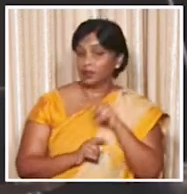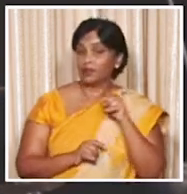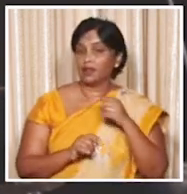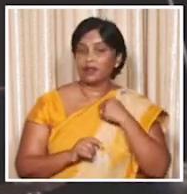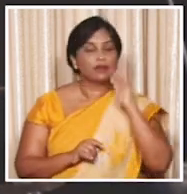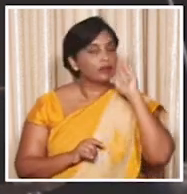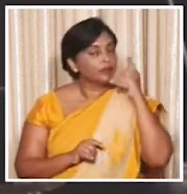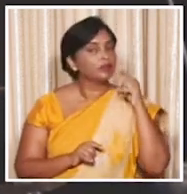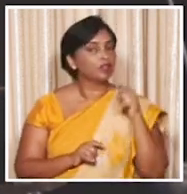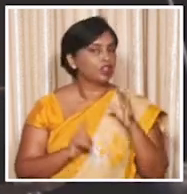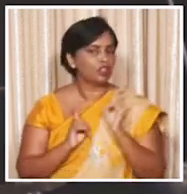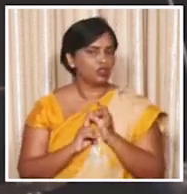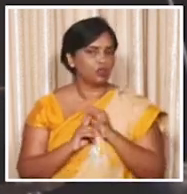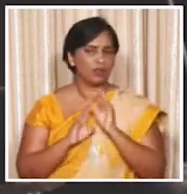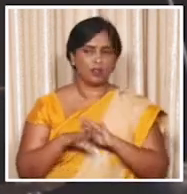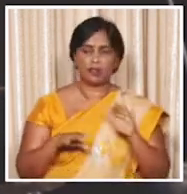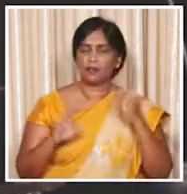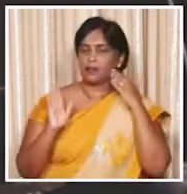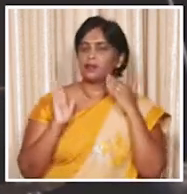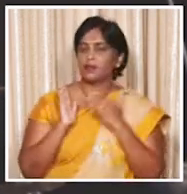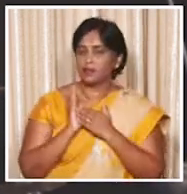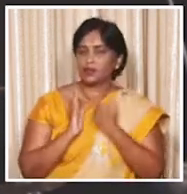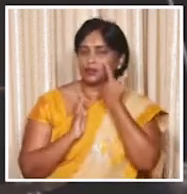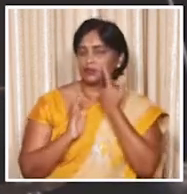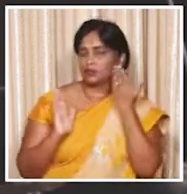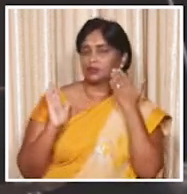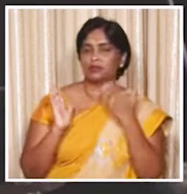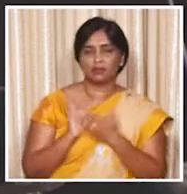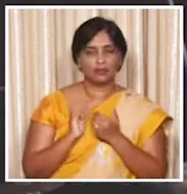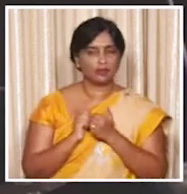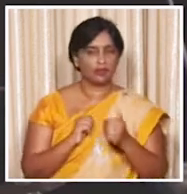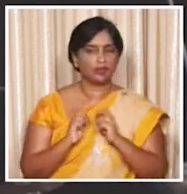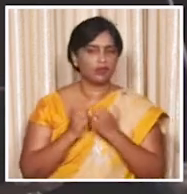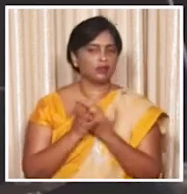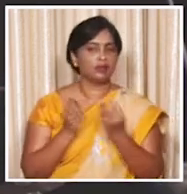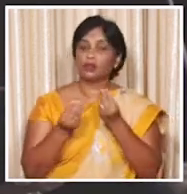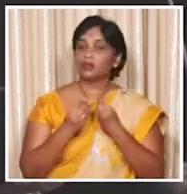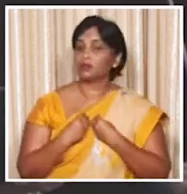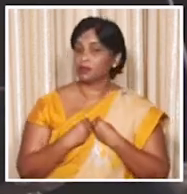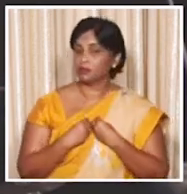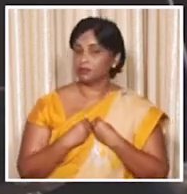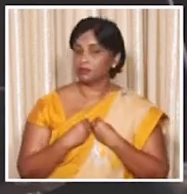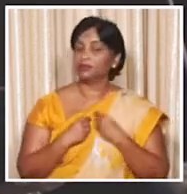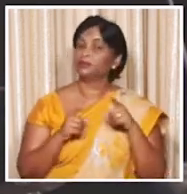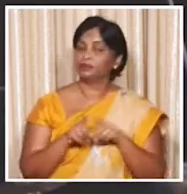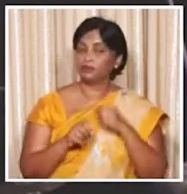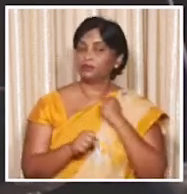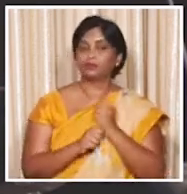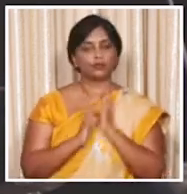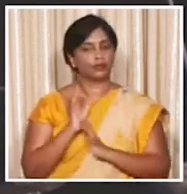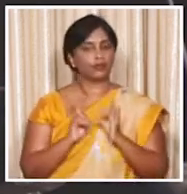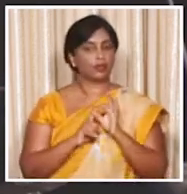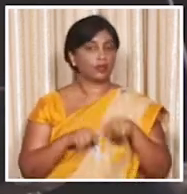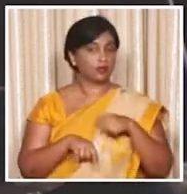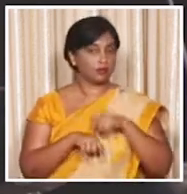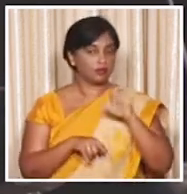உதவ வேண்டும் என்று நான் பதிவு செய்கிறேன். மிக முக்கியமாக கௌரவ உயர்கல்வி அமைச்சர் ஸ்டேட் மினிஸ்டரும் இருக்கிறார், நீங்களும் இருக்கிறபடியால் நான்